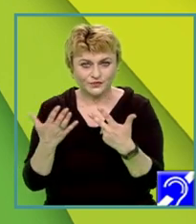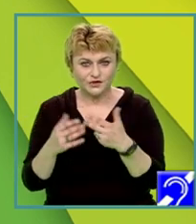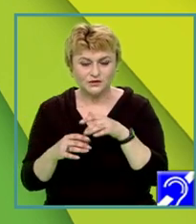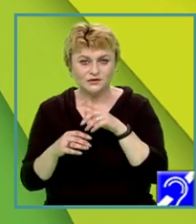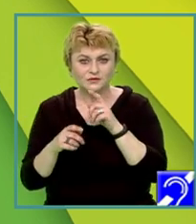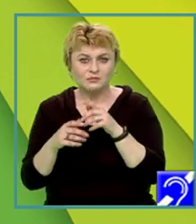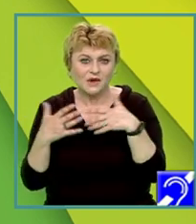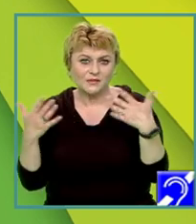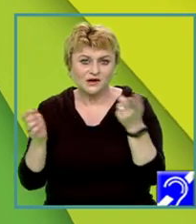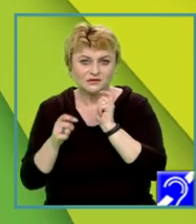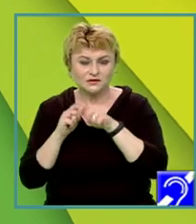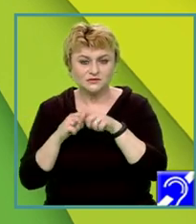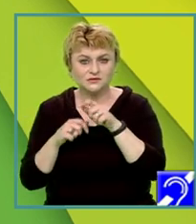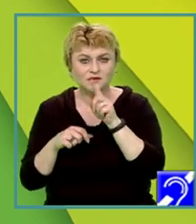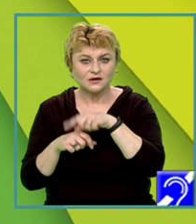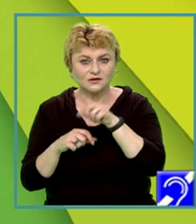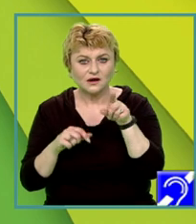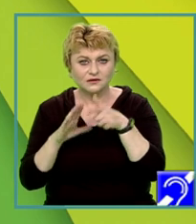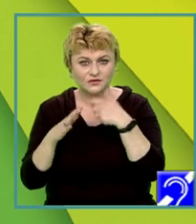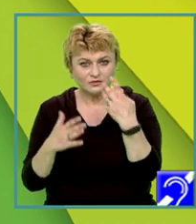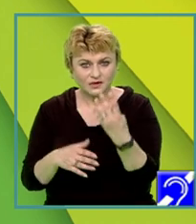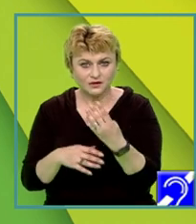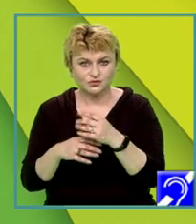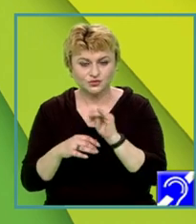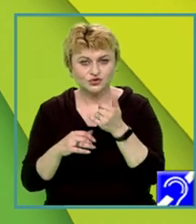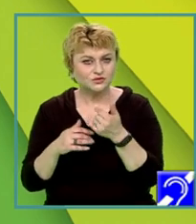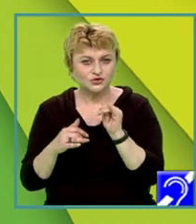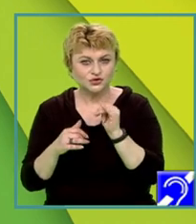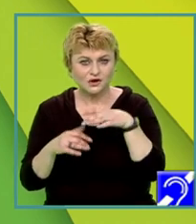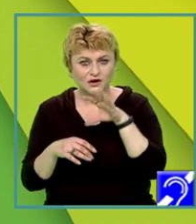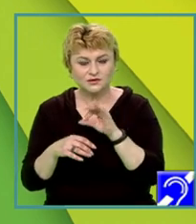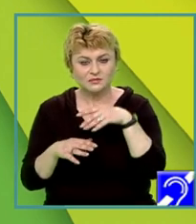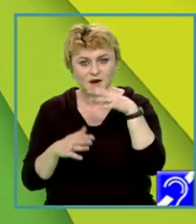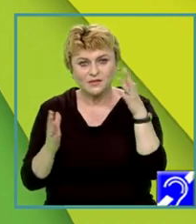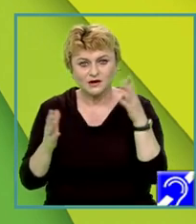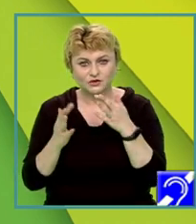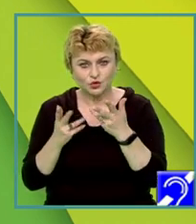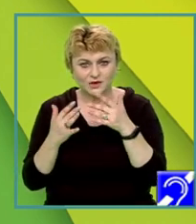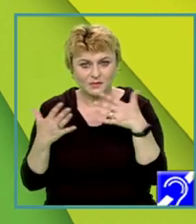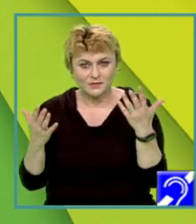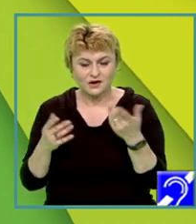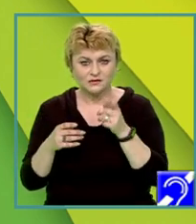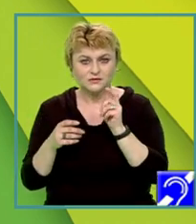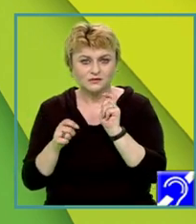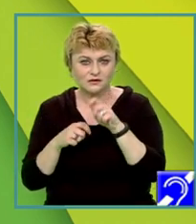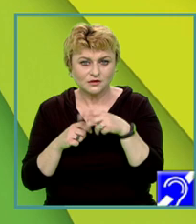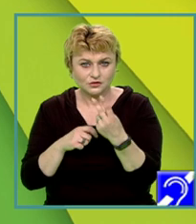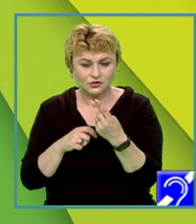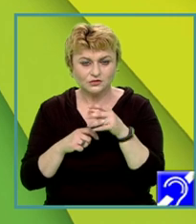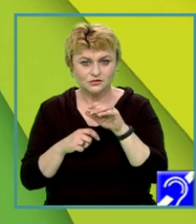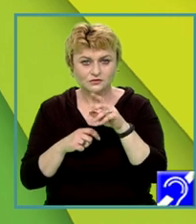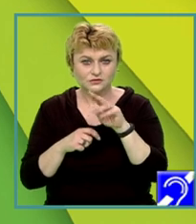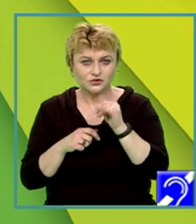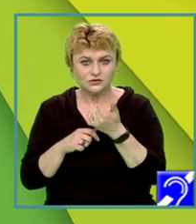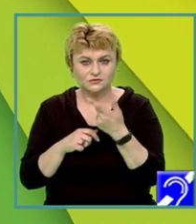4 în speță mai mari decât doi Așadar cei care au ales un număr mai mare decât doi sunt Andrei Sorin și top